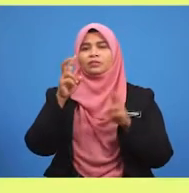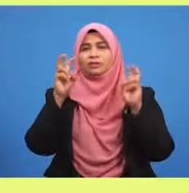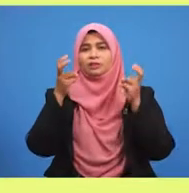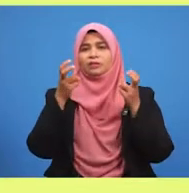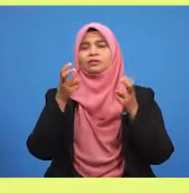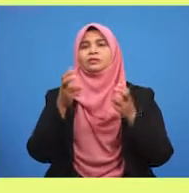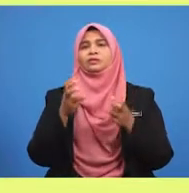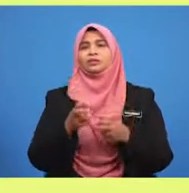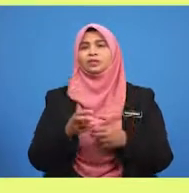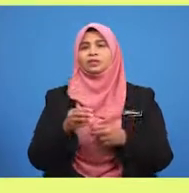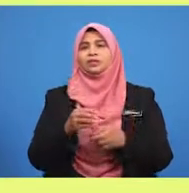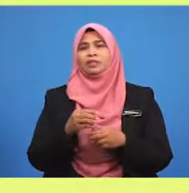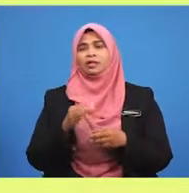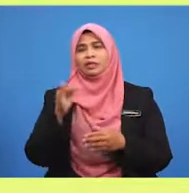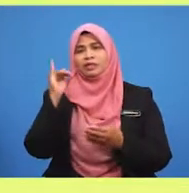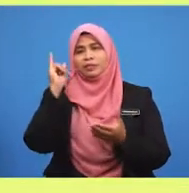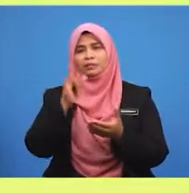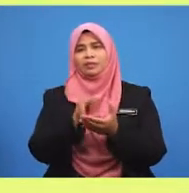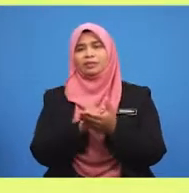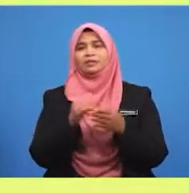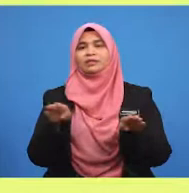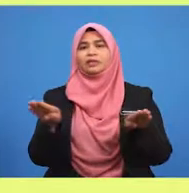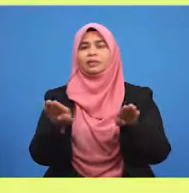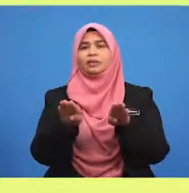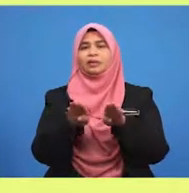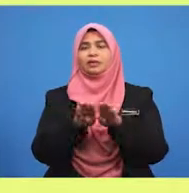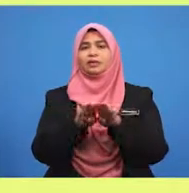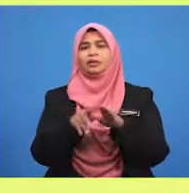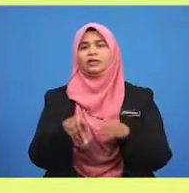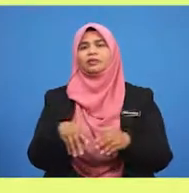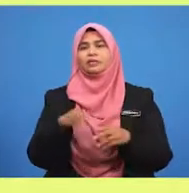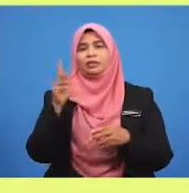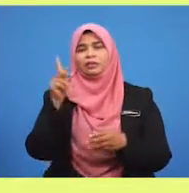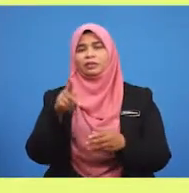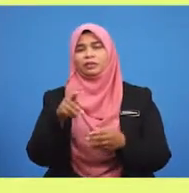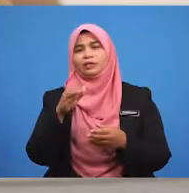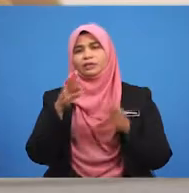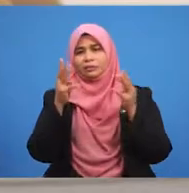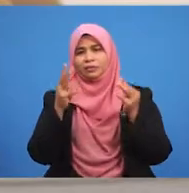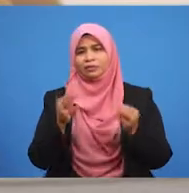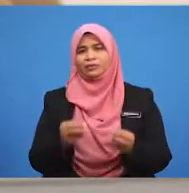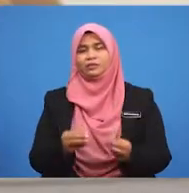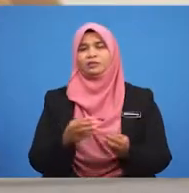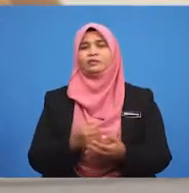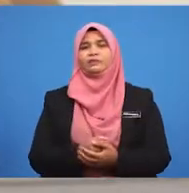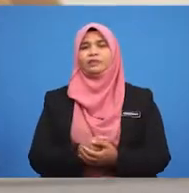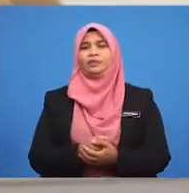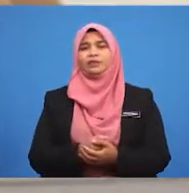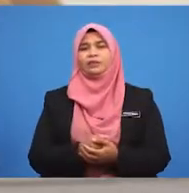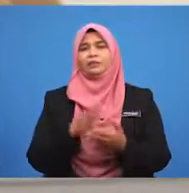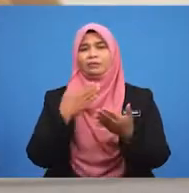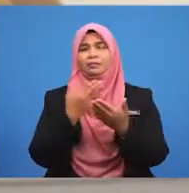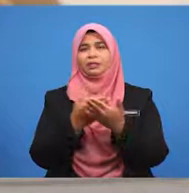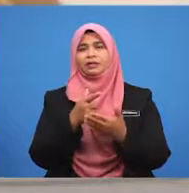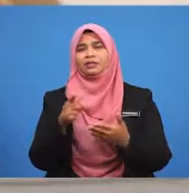akidah, iaitu iman sebagai fitrah manusia. Baiklah murid-murid, sebelum